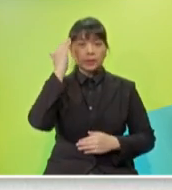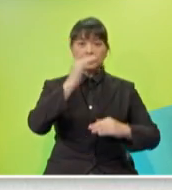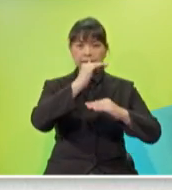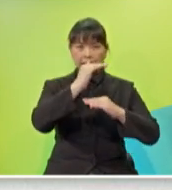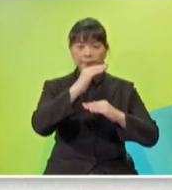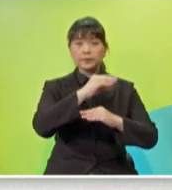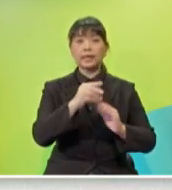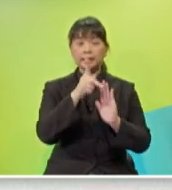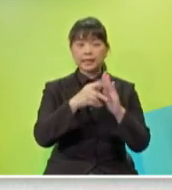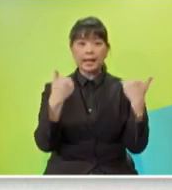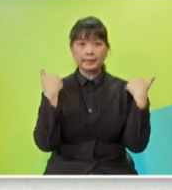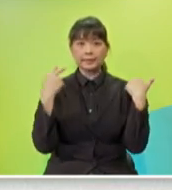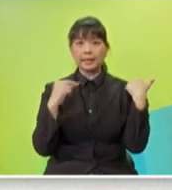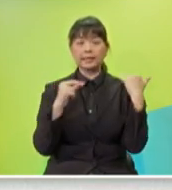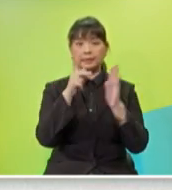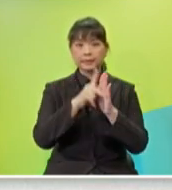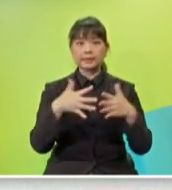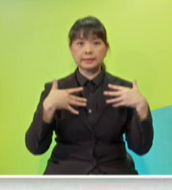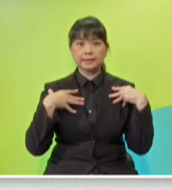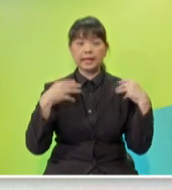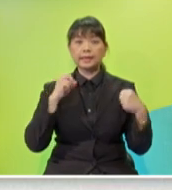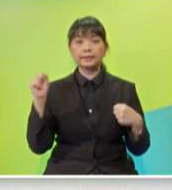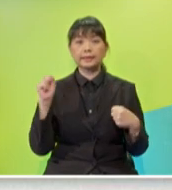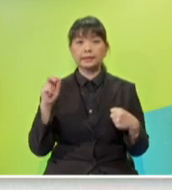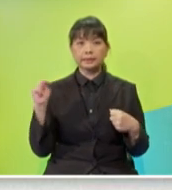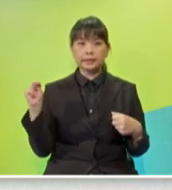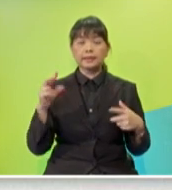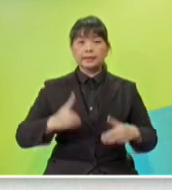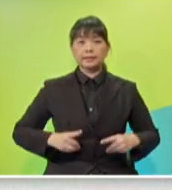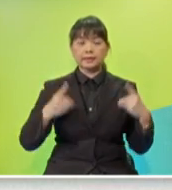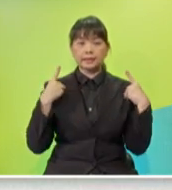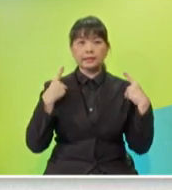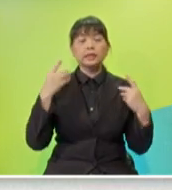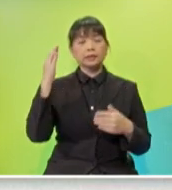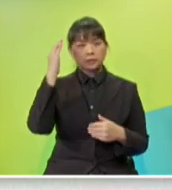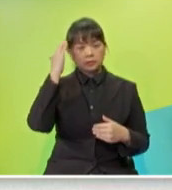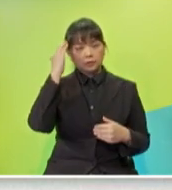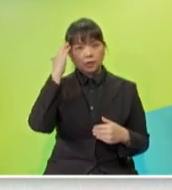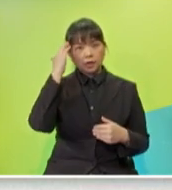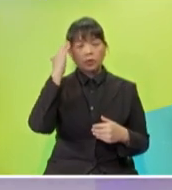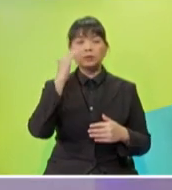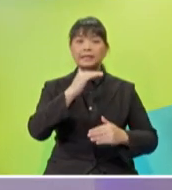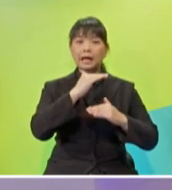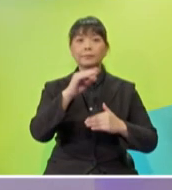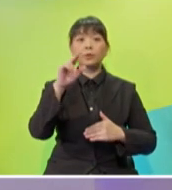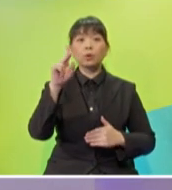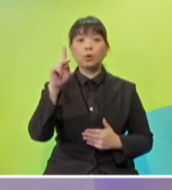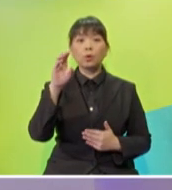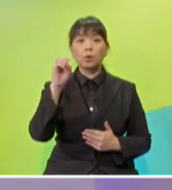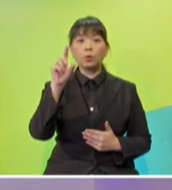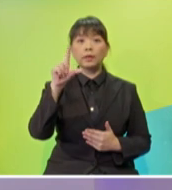kesehatan diri contohnya kita tahu tahap kolesterol kita kita tahu